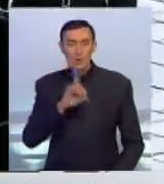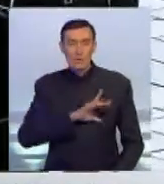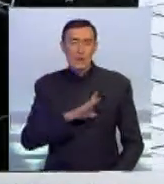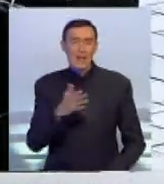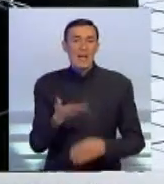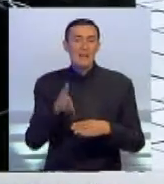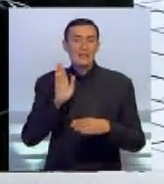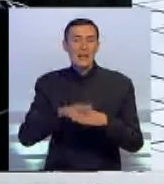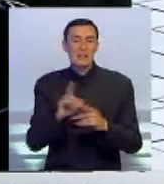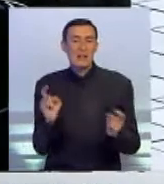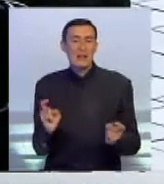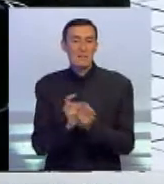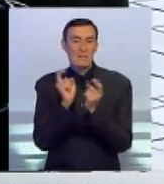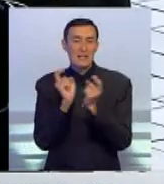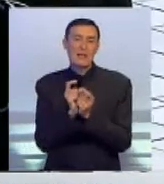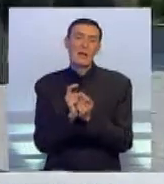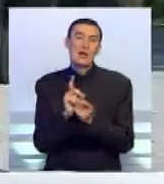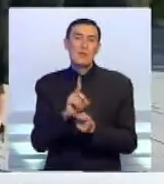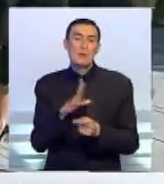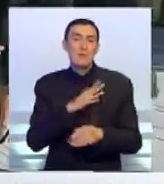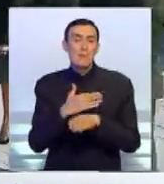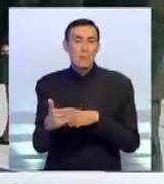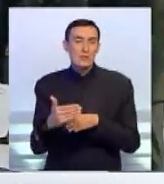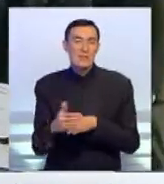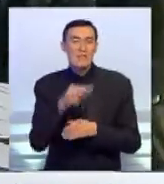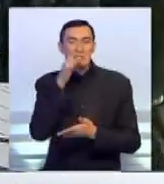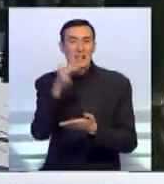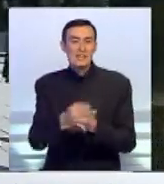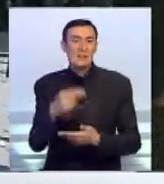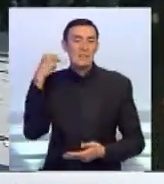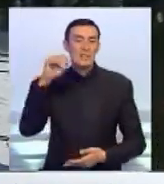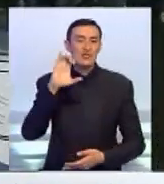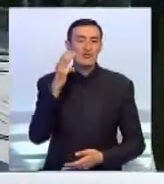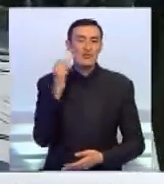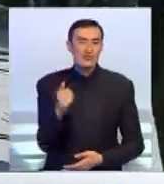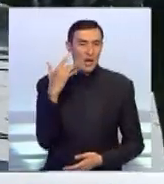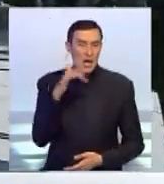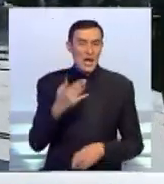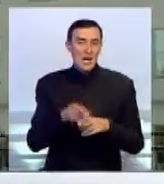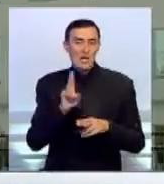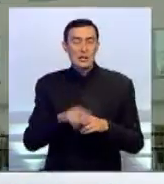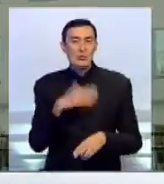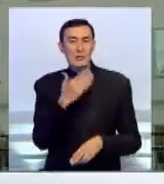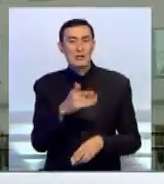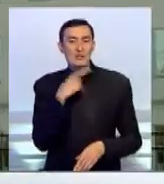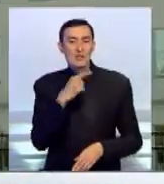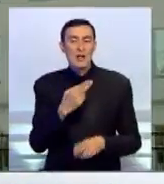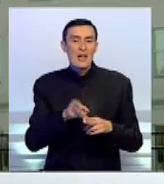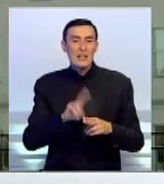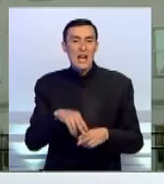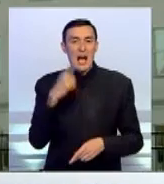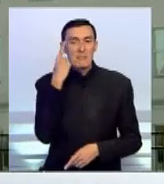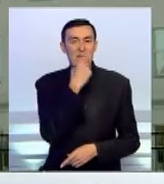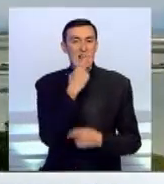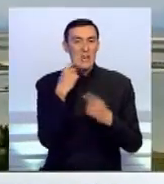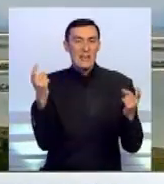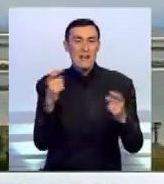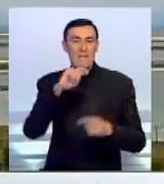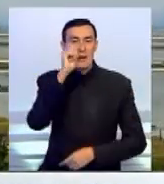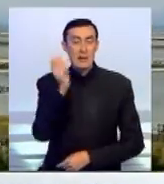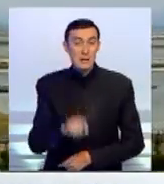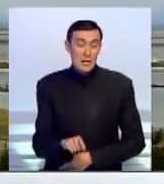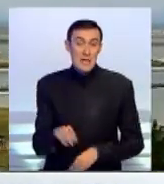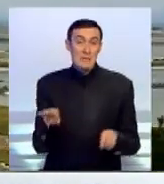что эскалация конфликта между странами возникла после высказываний президента США, который Пхеньян расценил как объявление войны.